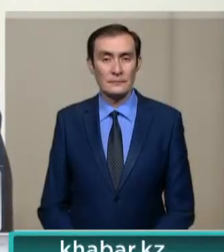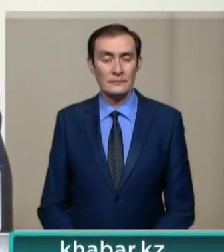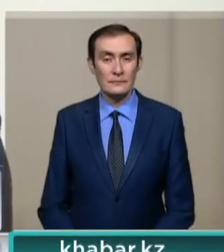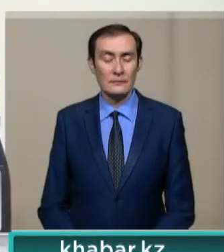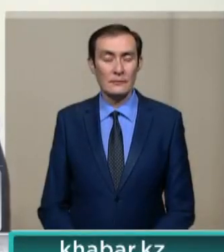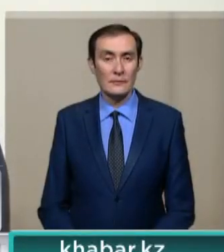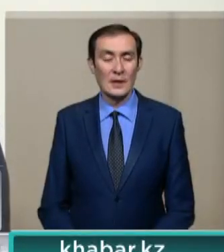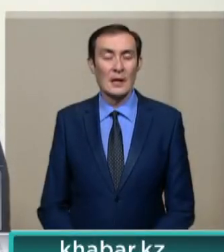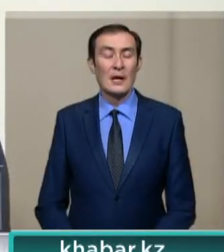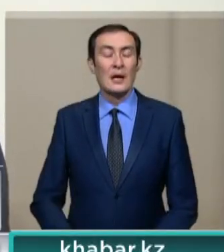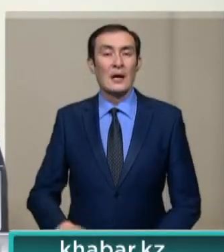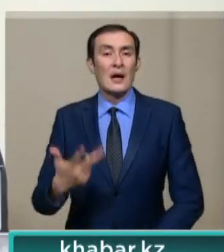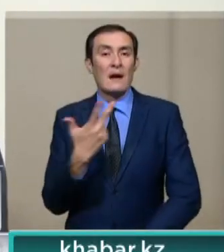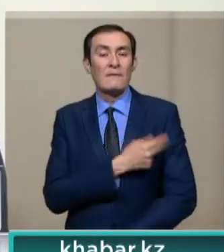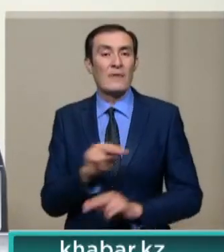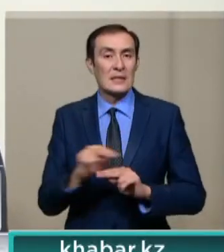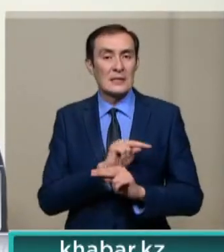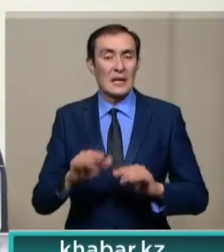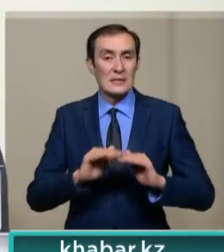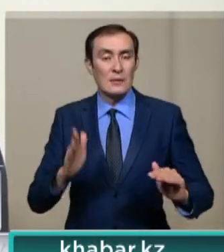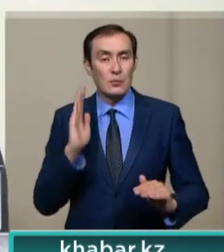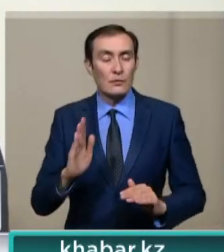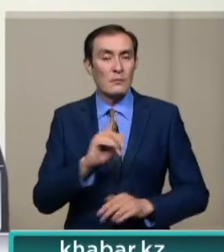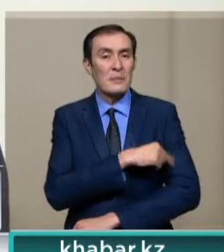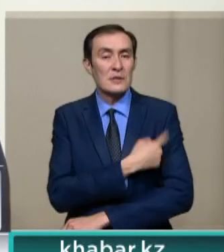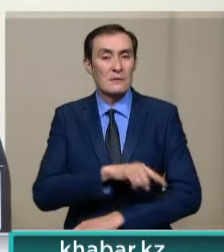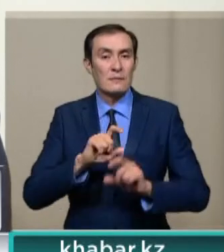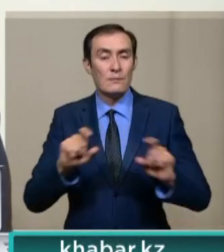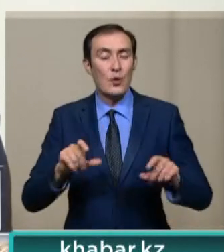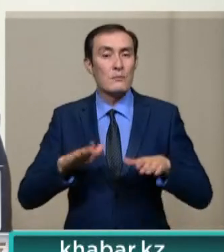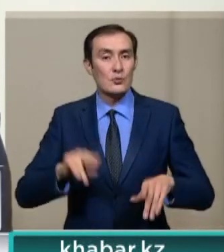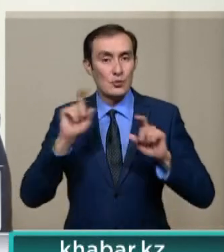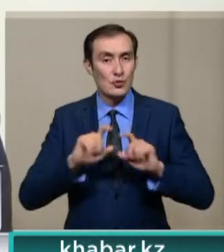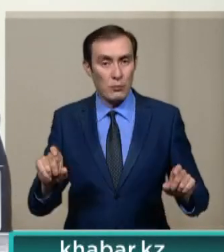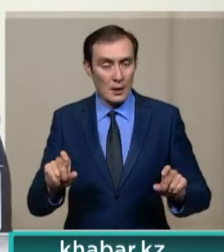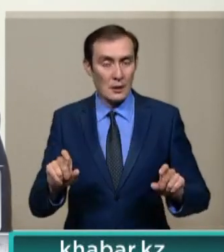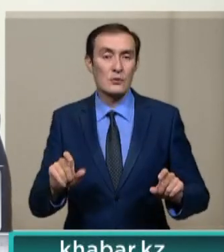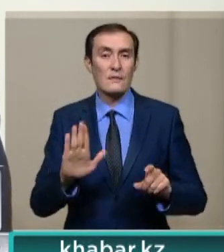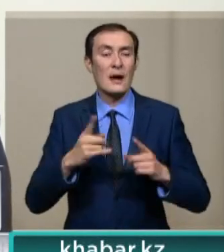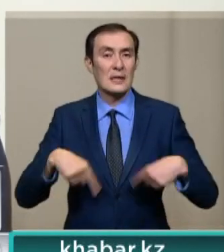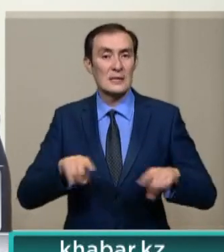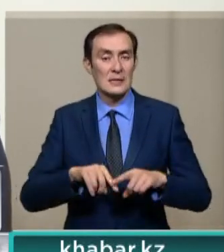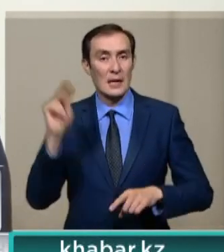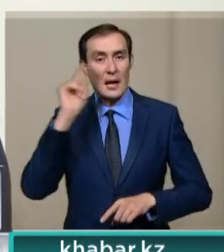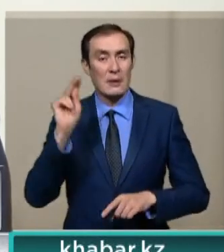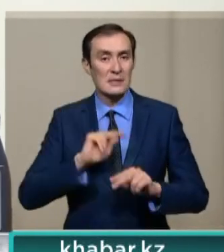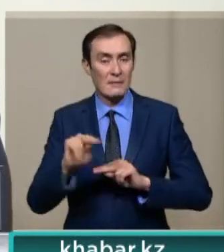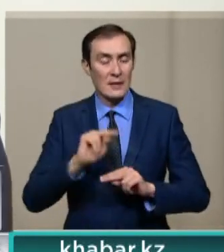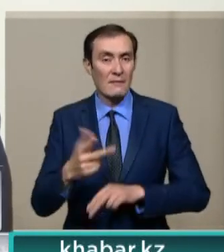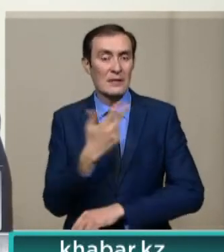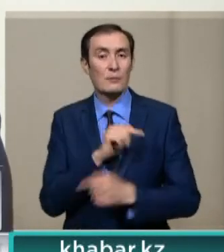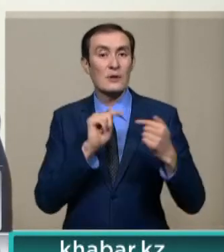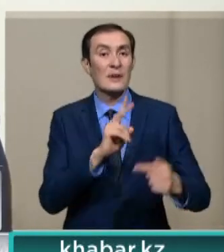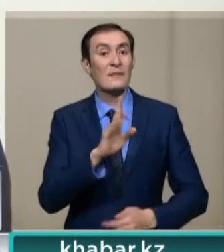Исторически вакцинация детей проводится в привычных пунктах по месту учебы, то есть в организациях образования. Вакцинация